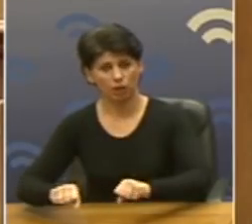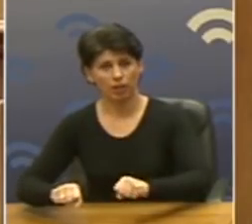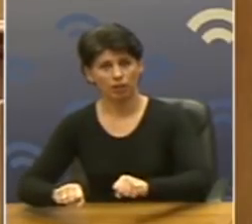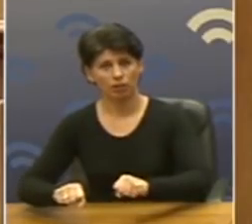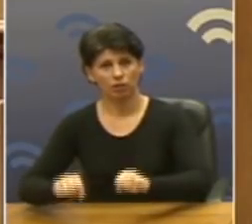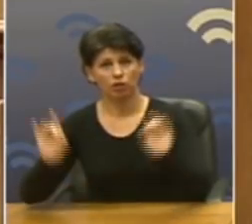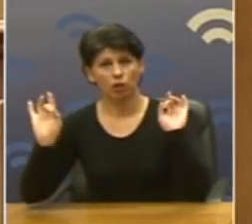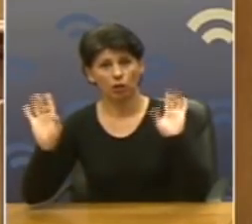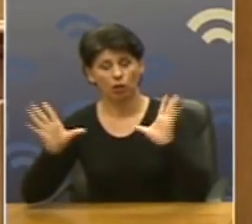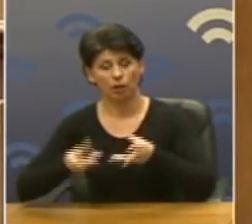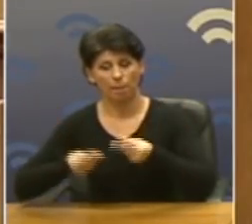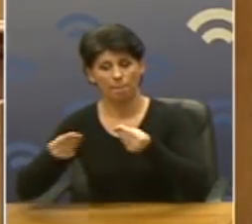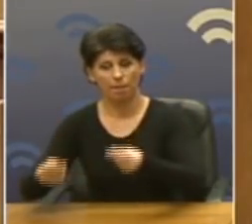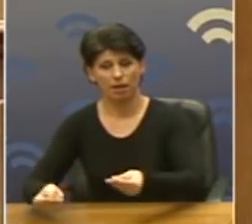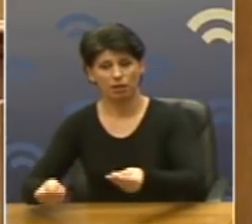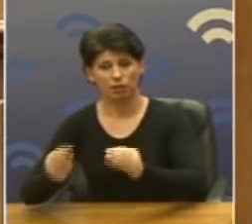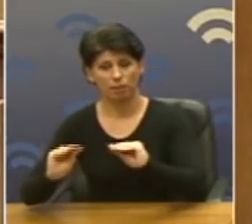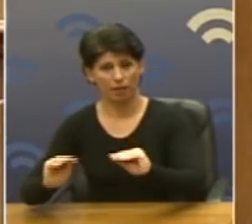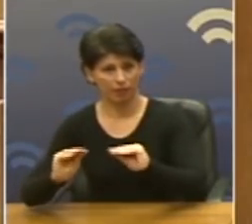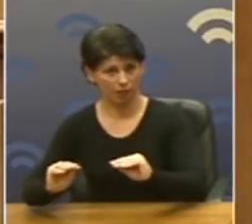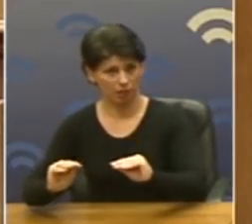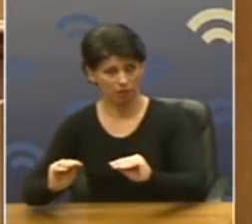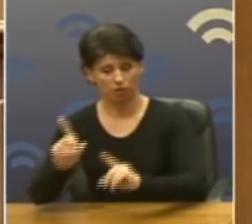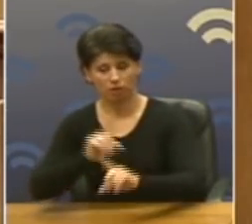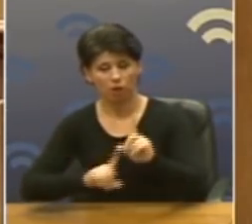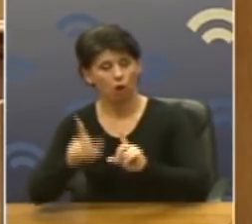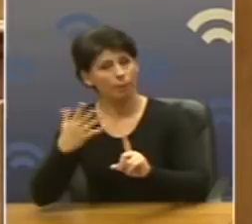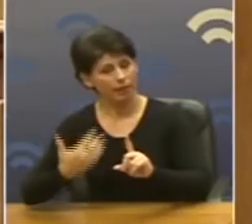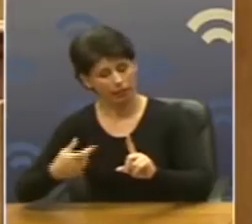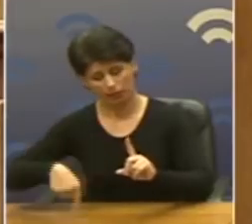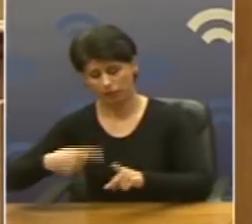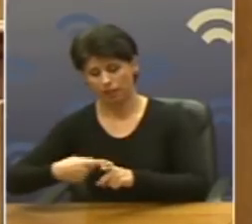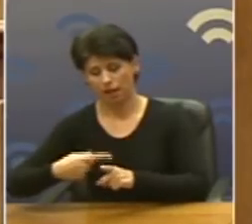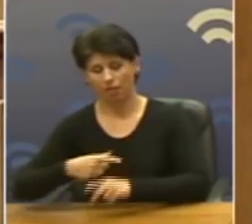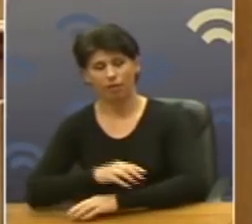στη δωρεάν παροχής παιδείας για όσους βρίσκονται στη χώρα μας.